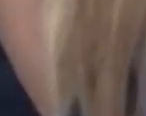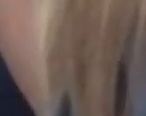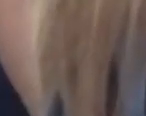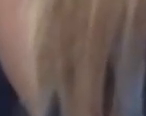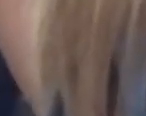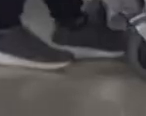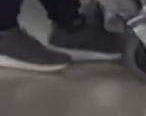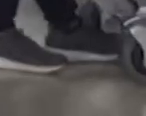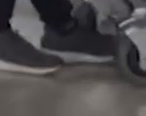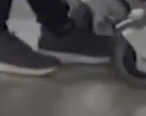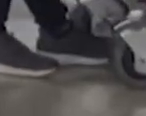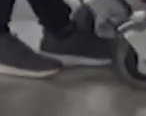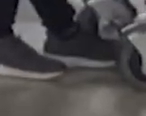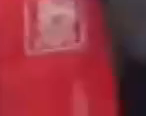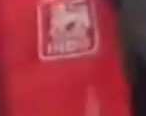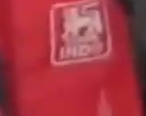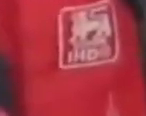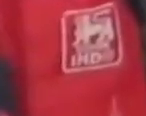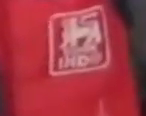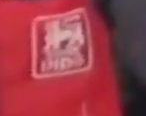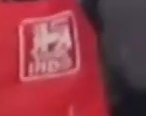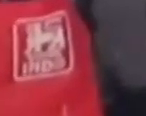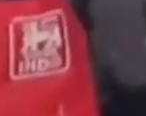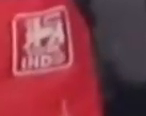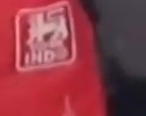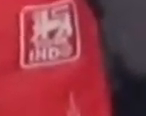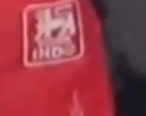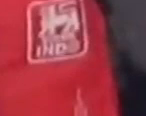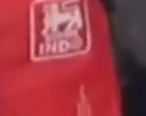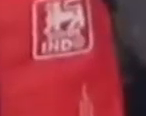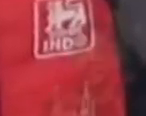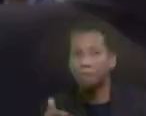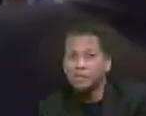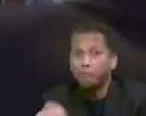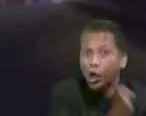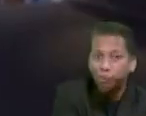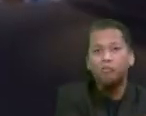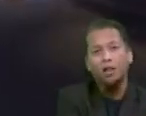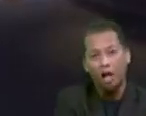malam pergantian tahun baru. Calon penumpang diharapkan datang 3 jam lebih awal